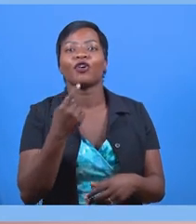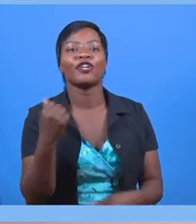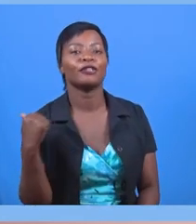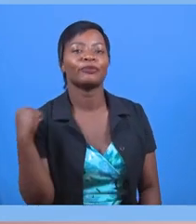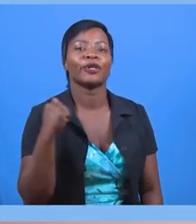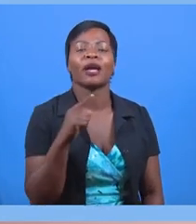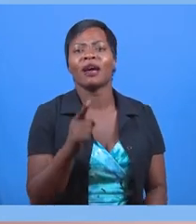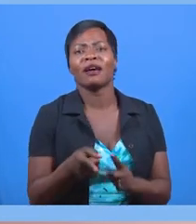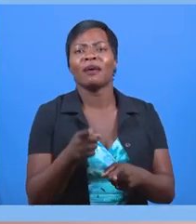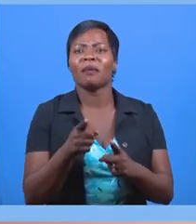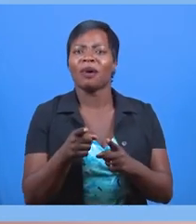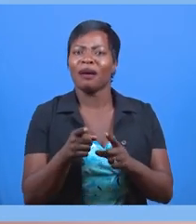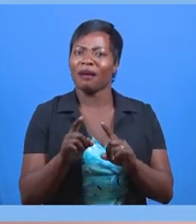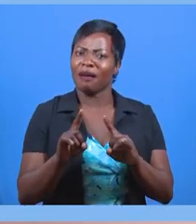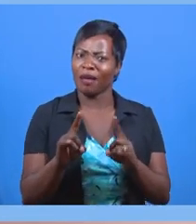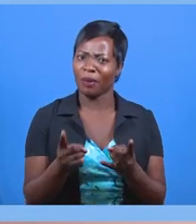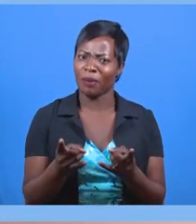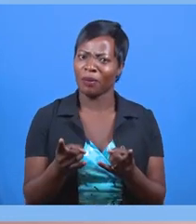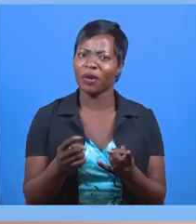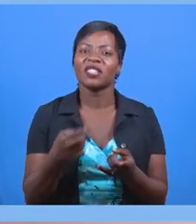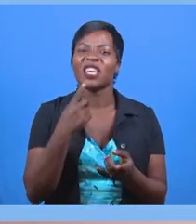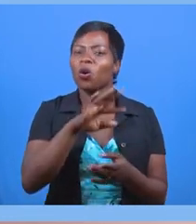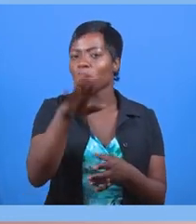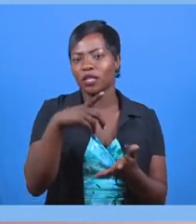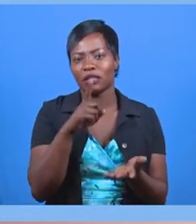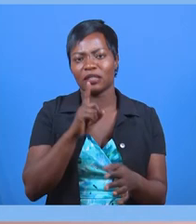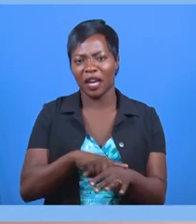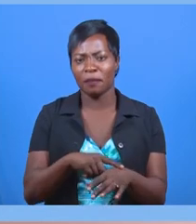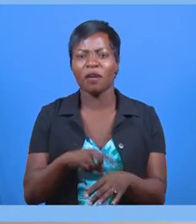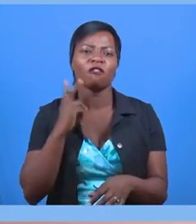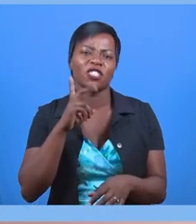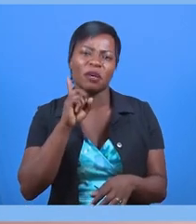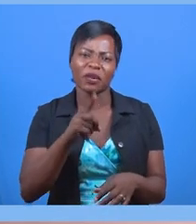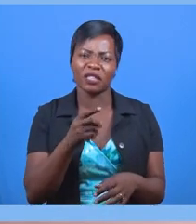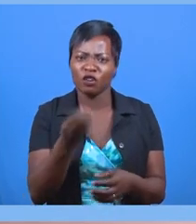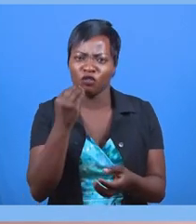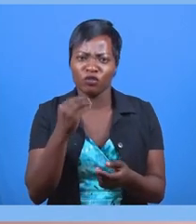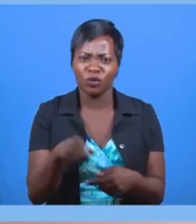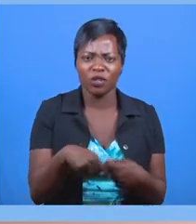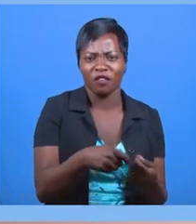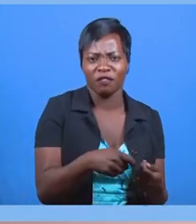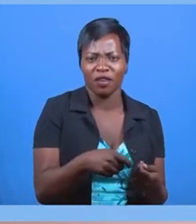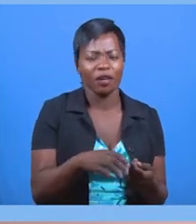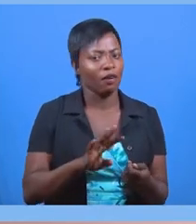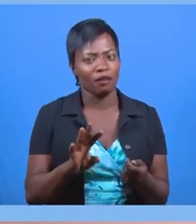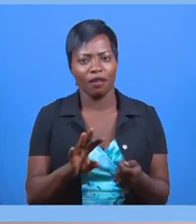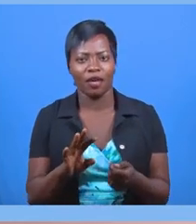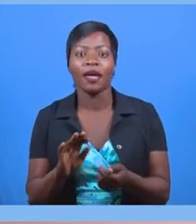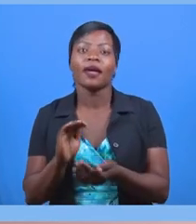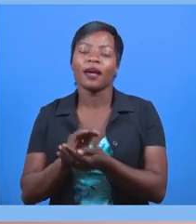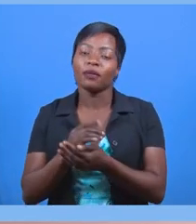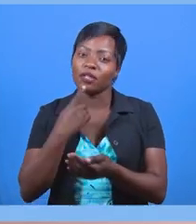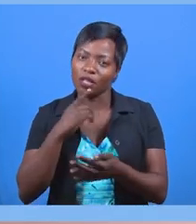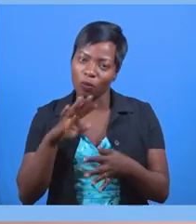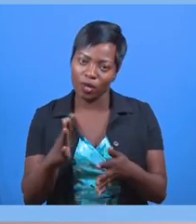anoyakabata foni yake semwana isi hatisi kuti Muyenzi wese ngaauye nezvaanokwanisika tsika dzedu dzinodzidzisa kuti munhu wese kunyange